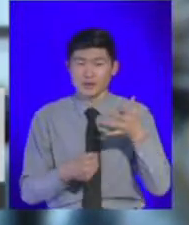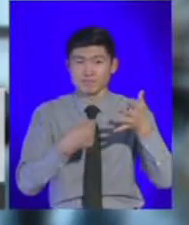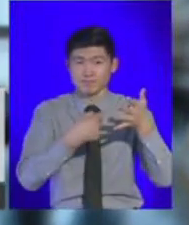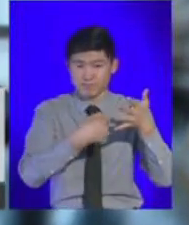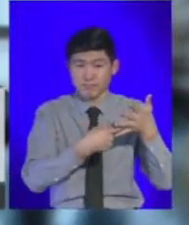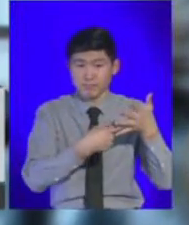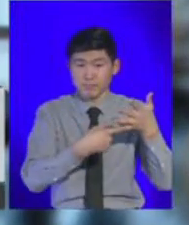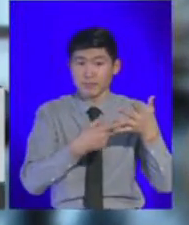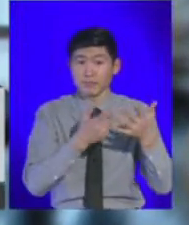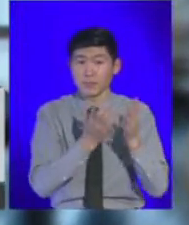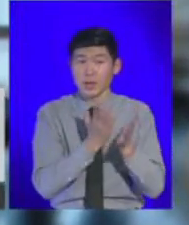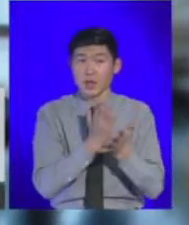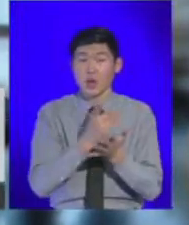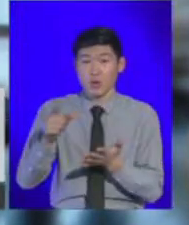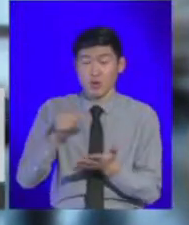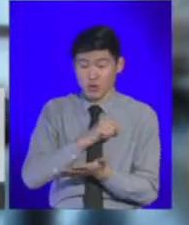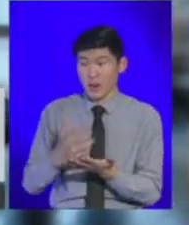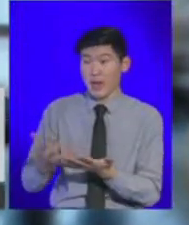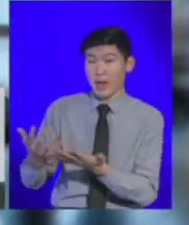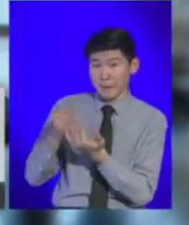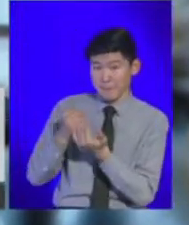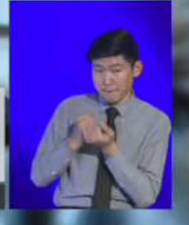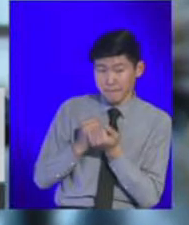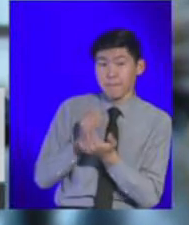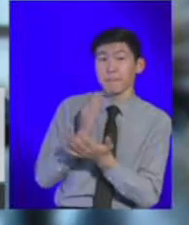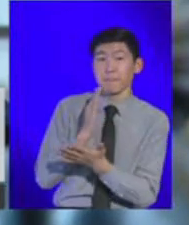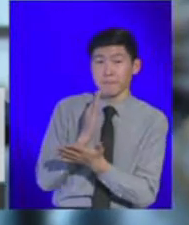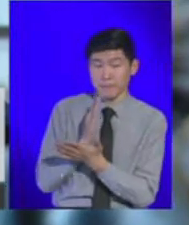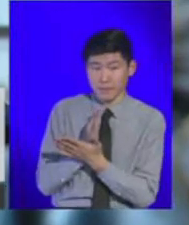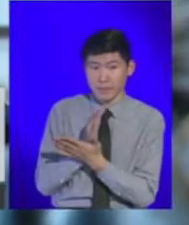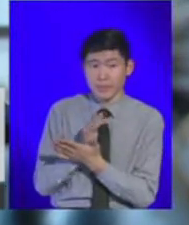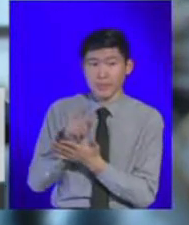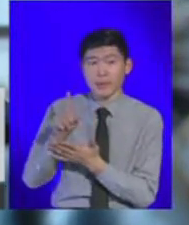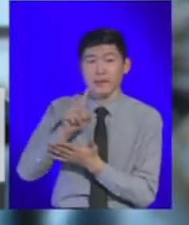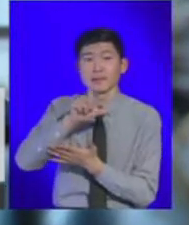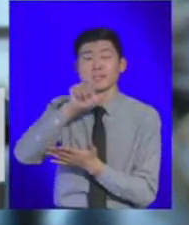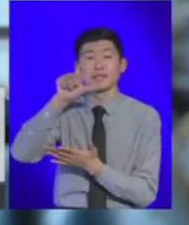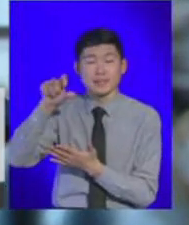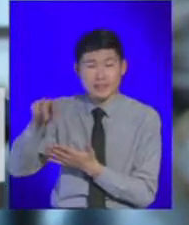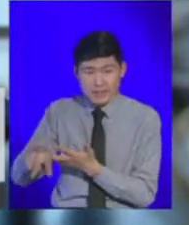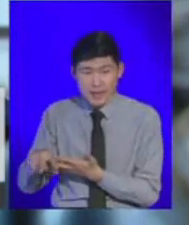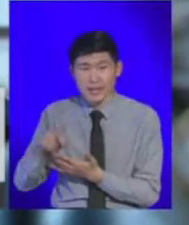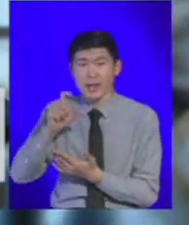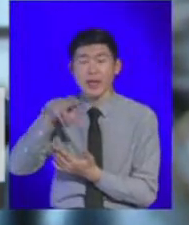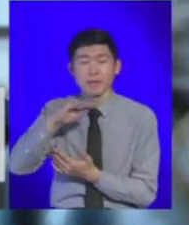өөрөө чинь авж байгаа энэ нөгөө нэг зээл зээлийн хэмжээ